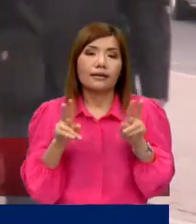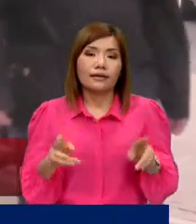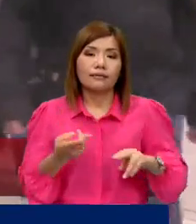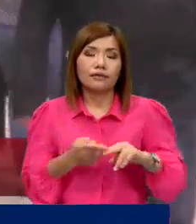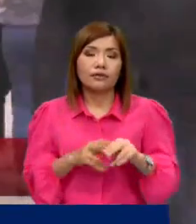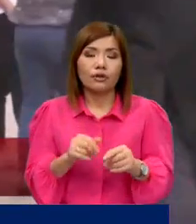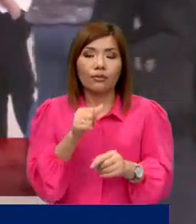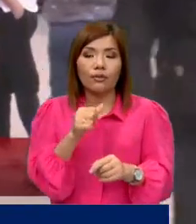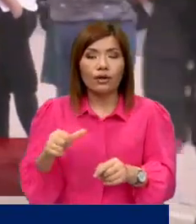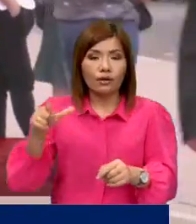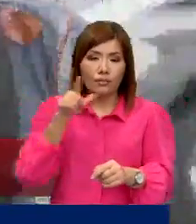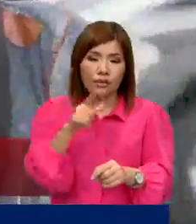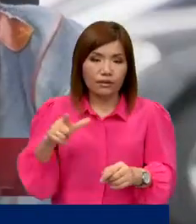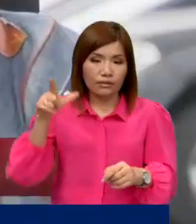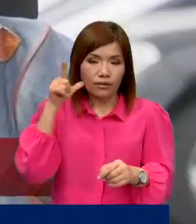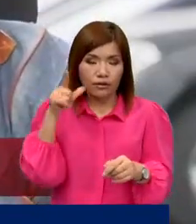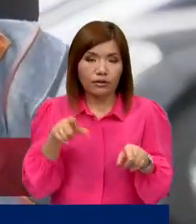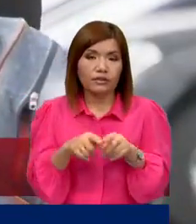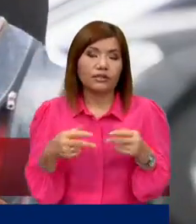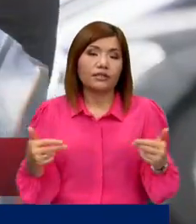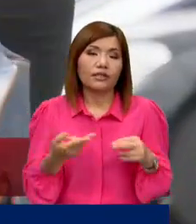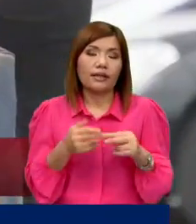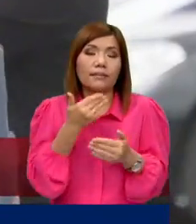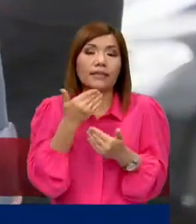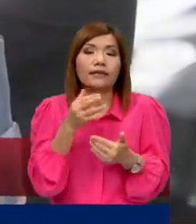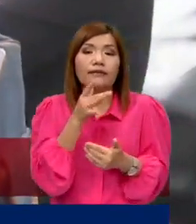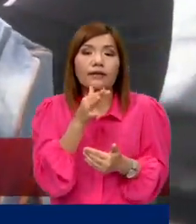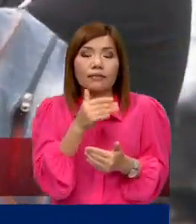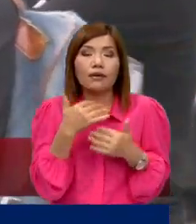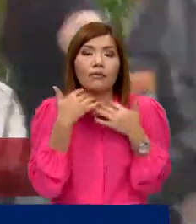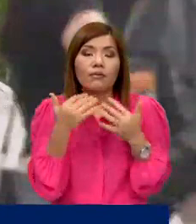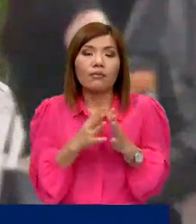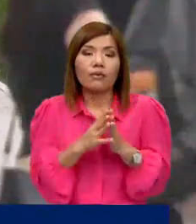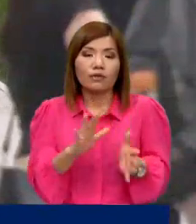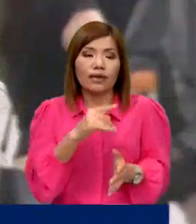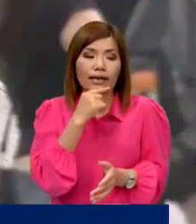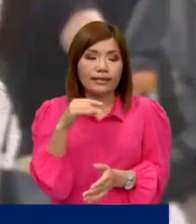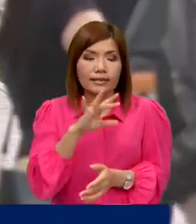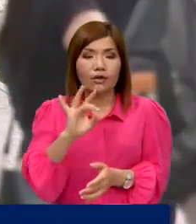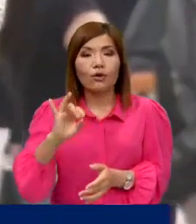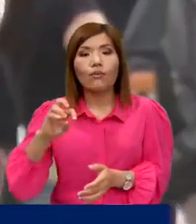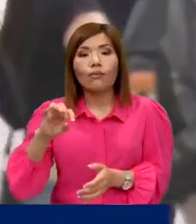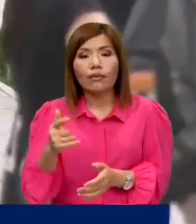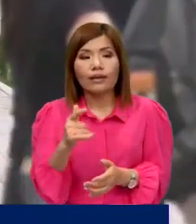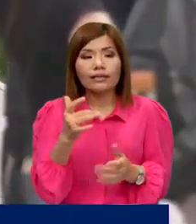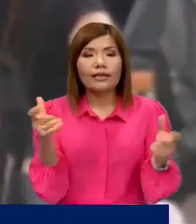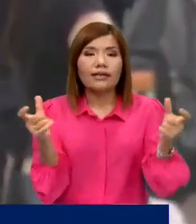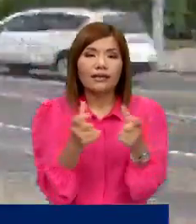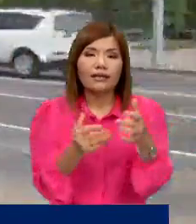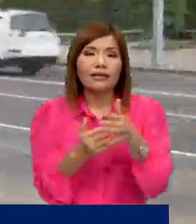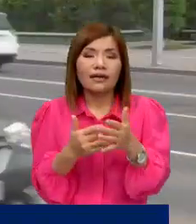периодом позапрошлого года. В последнее время наблюдается спрос на российский рубль, который на фоне западных санкций лишь